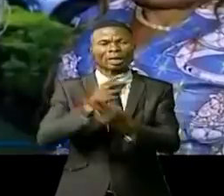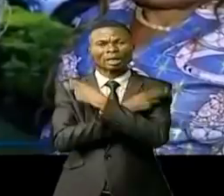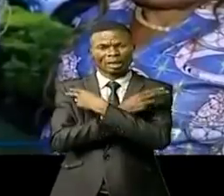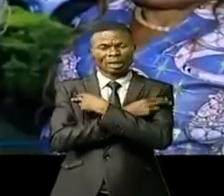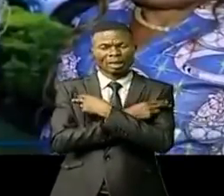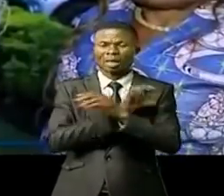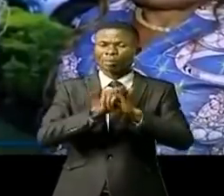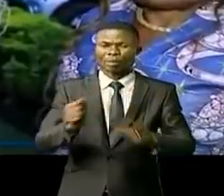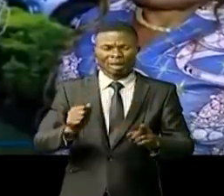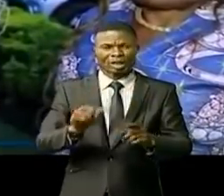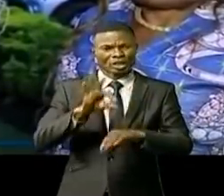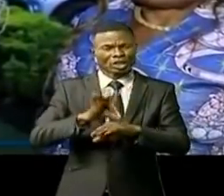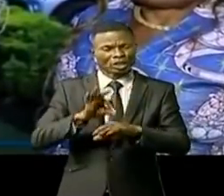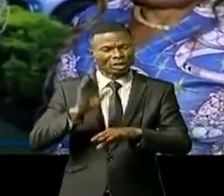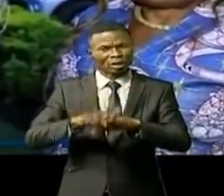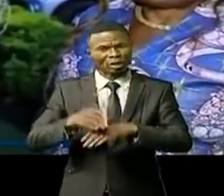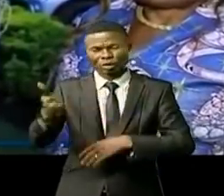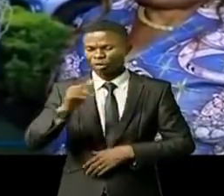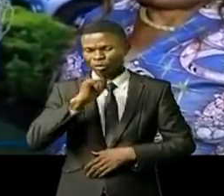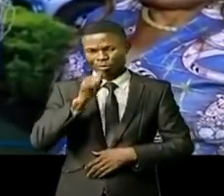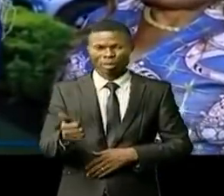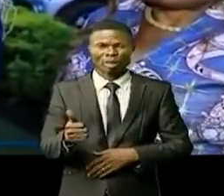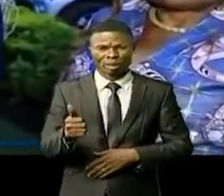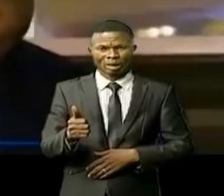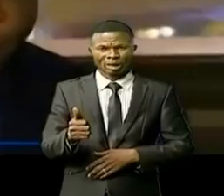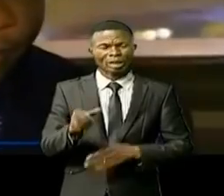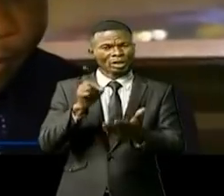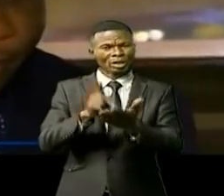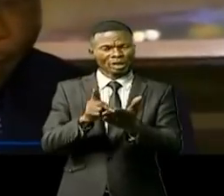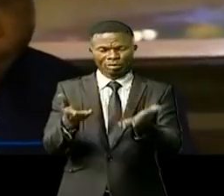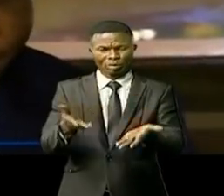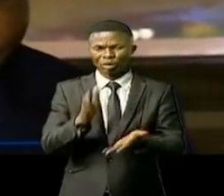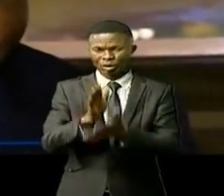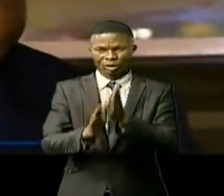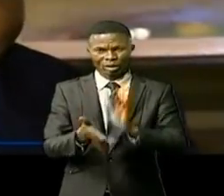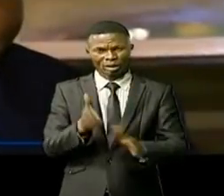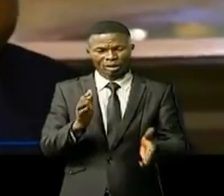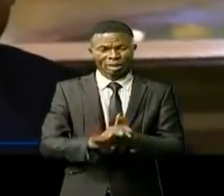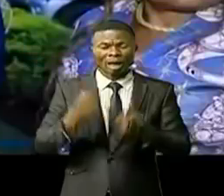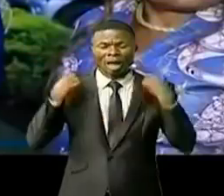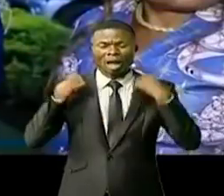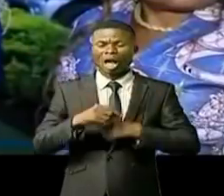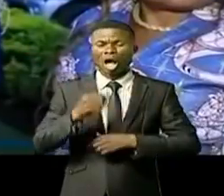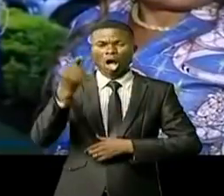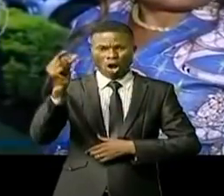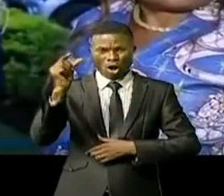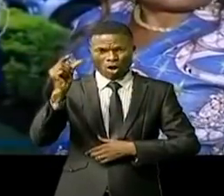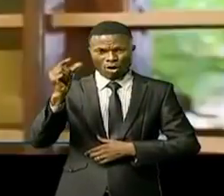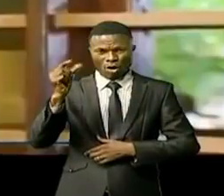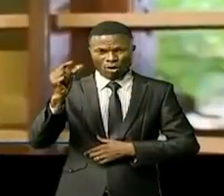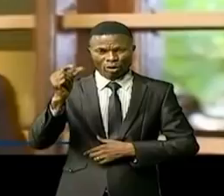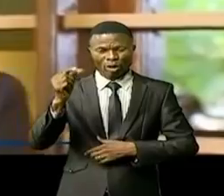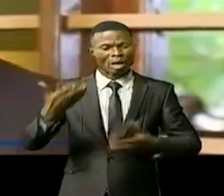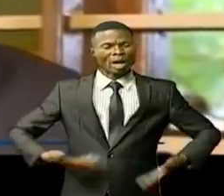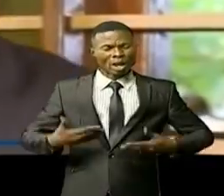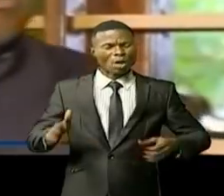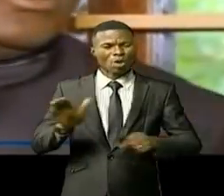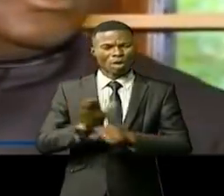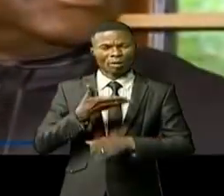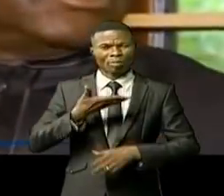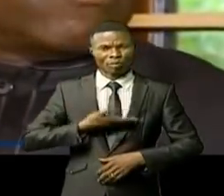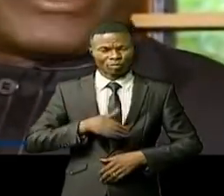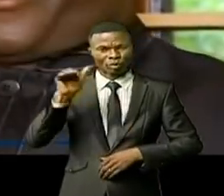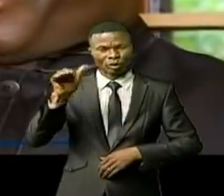autant avoir cette mérite que nous avons aujourd'hui. C'est une médaille d'or. Nous sommes comblés de joie. Au directeur et